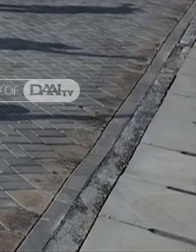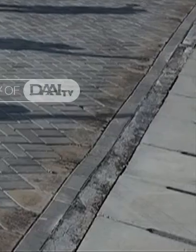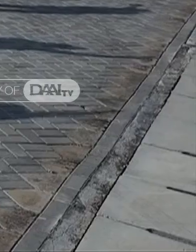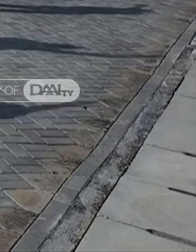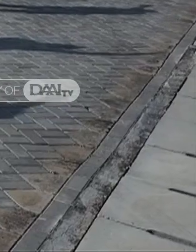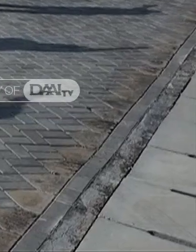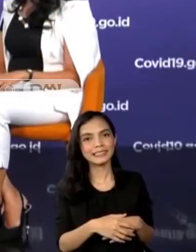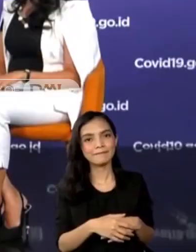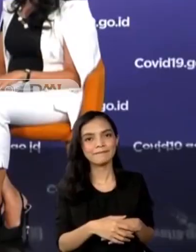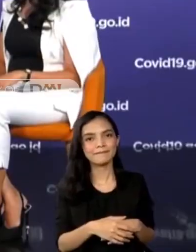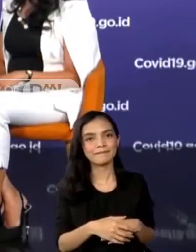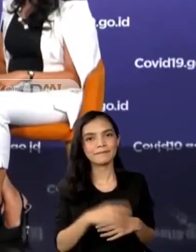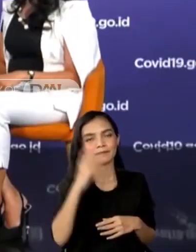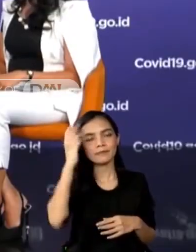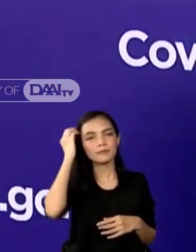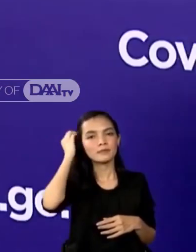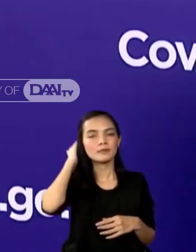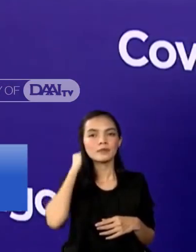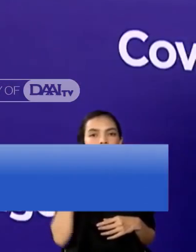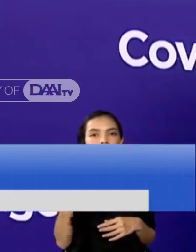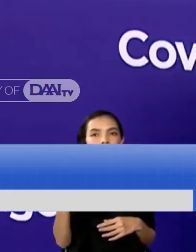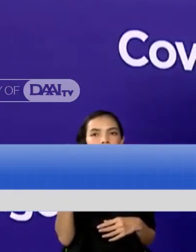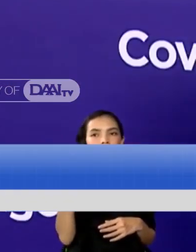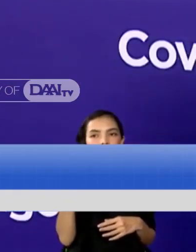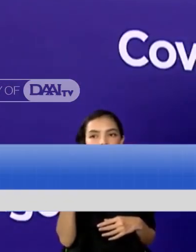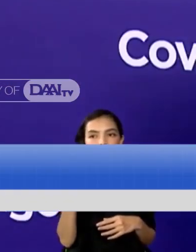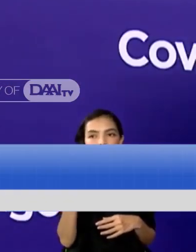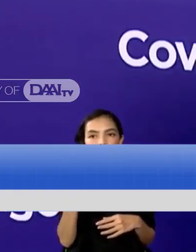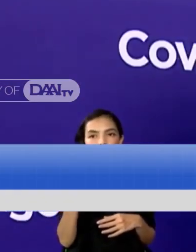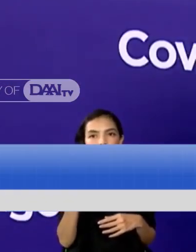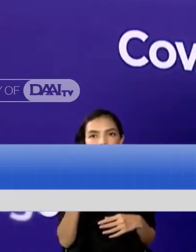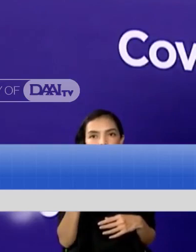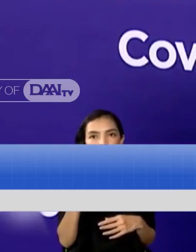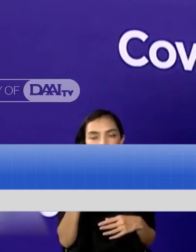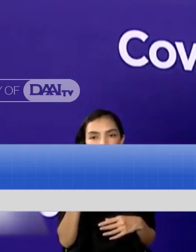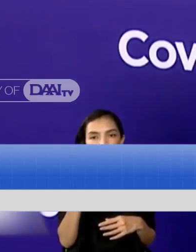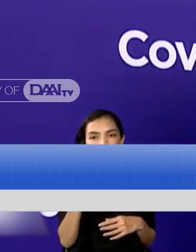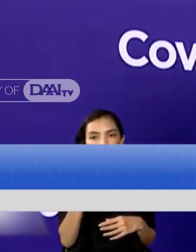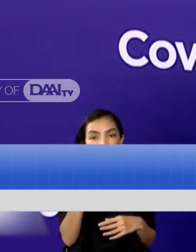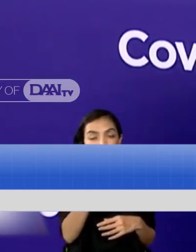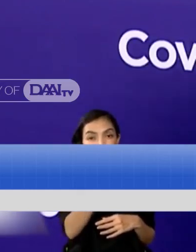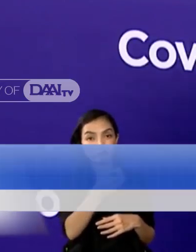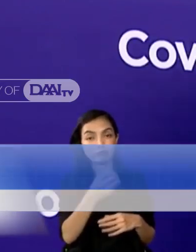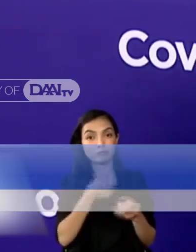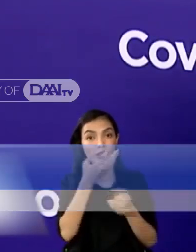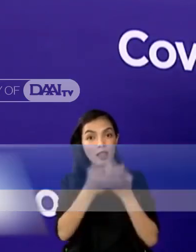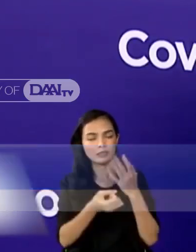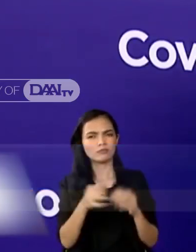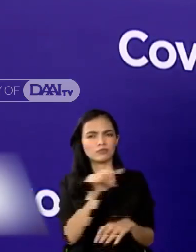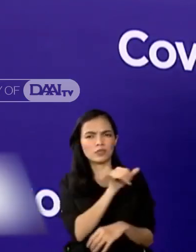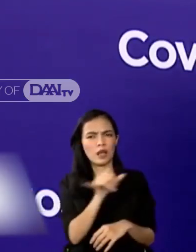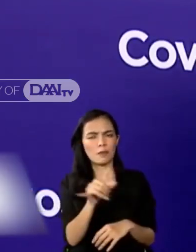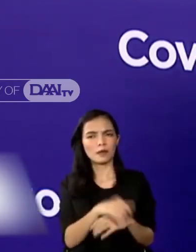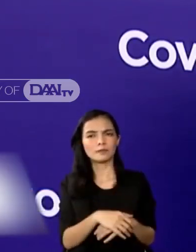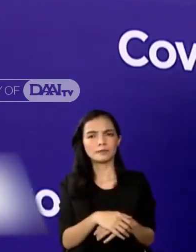penurunan. Sama saja tadi apa yang disampaikan oleh Jenderal Tugas gitu. Jadi kondisinya